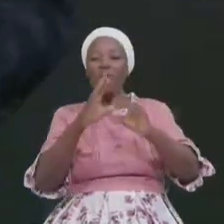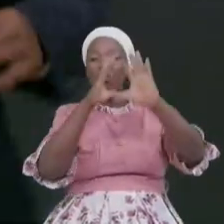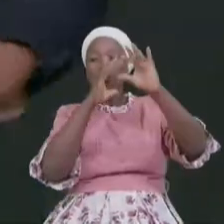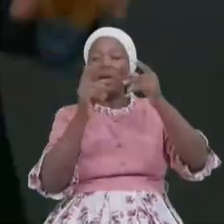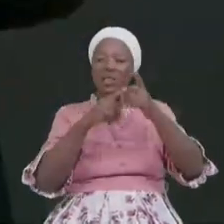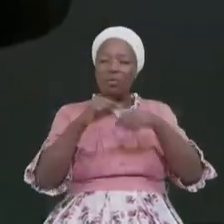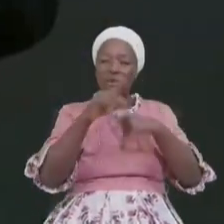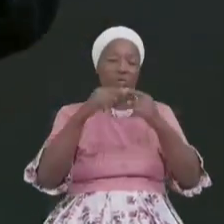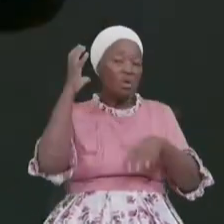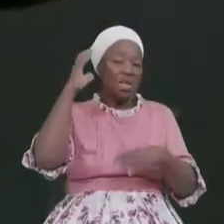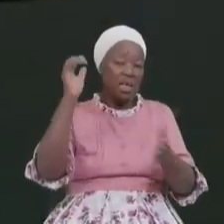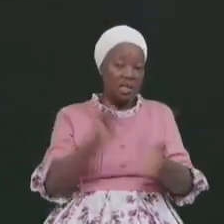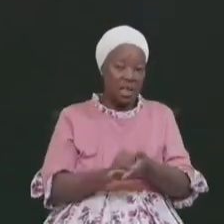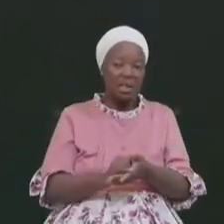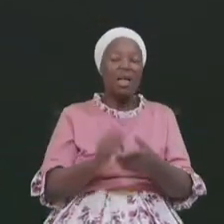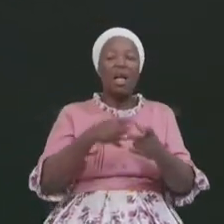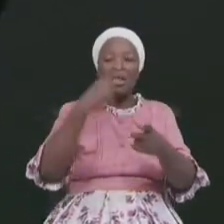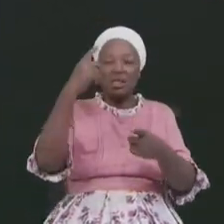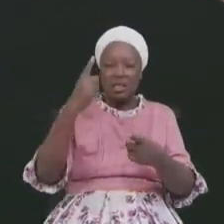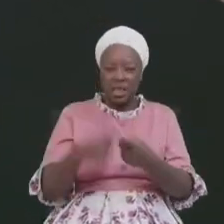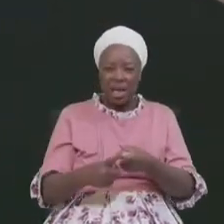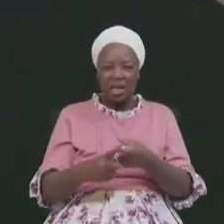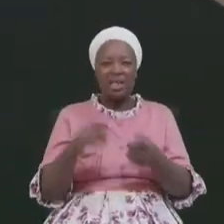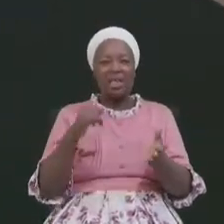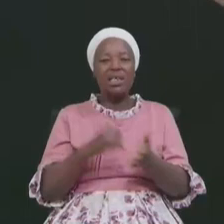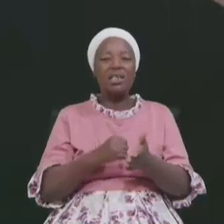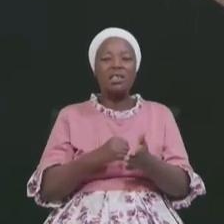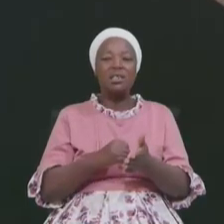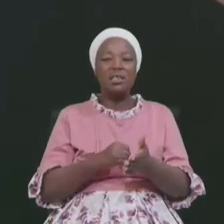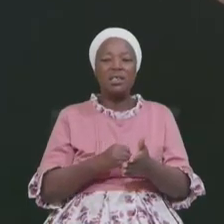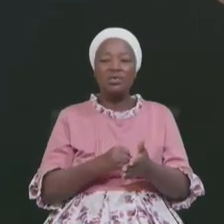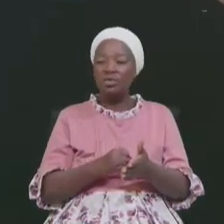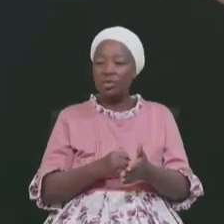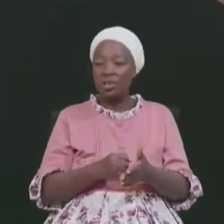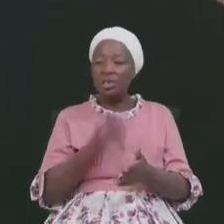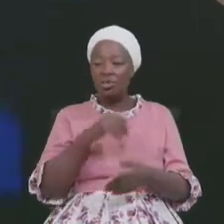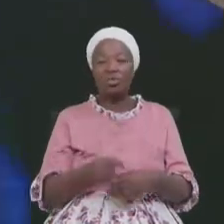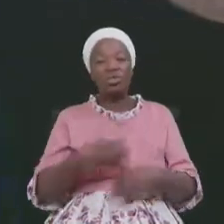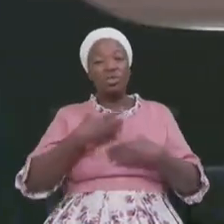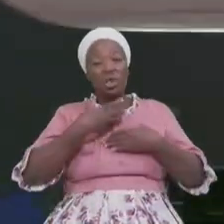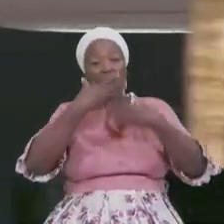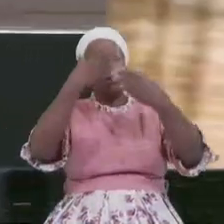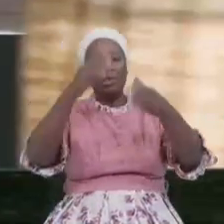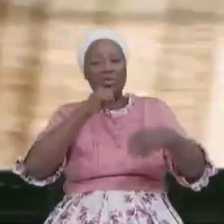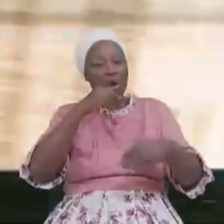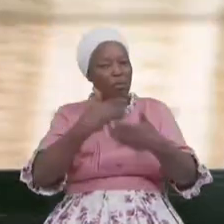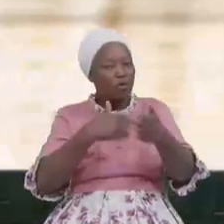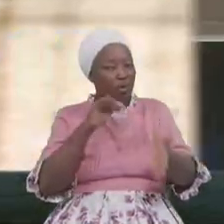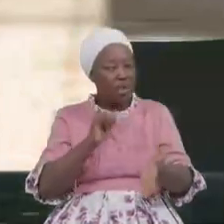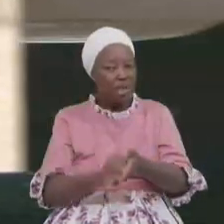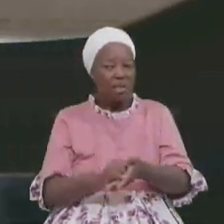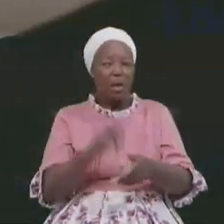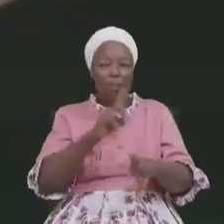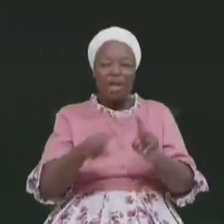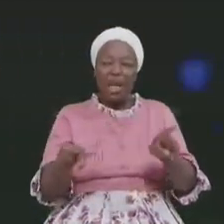cela, alors vous pousserez des cris. Pas avant ça. Et comme ils l'ont fait, par la